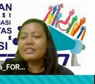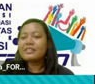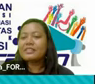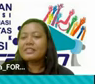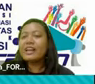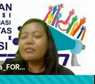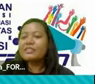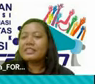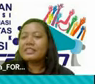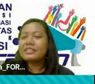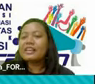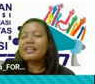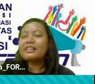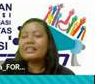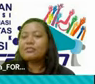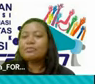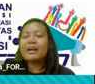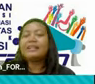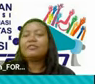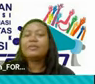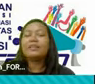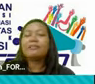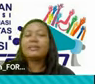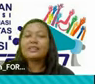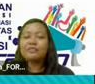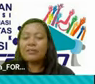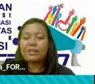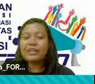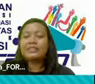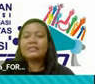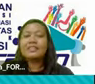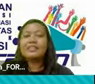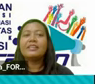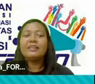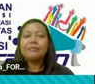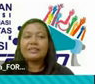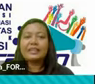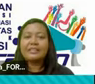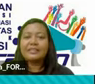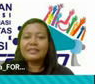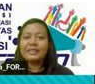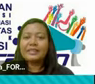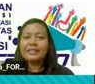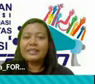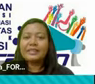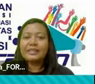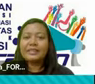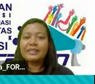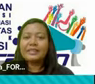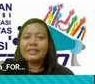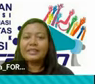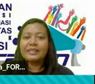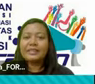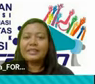officer. Lalu di sini Kak Sukma yang juga terlibat aktif dalam organisasinya di Persani NTT.